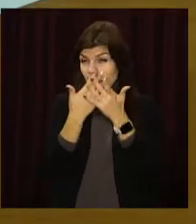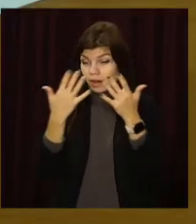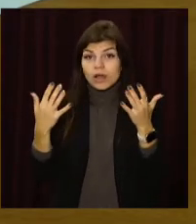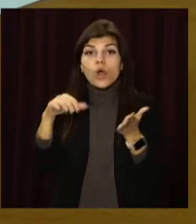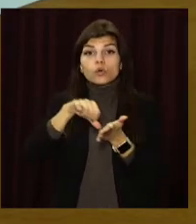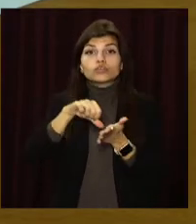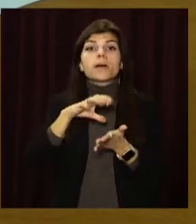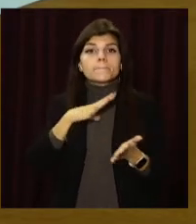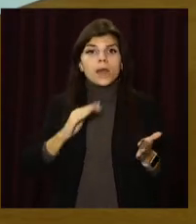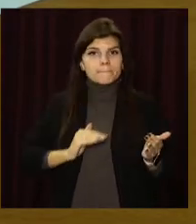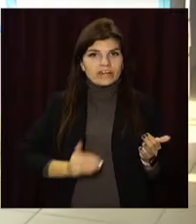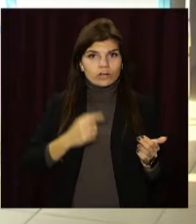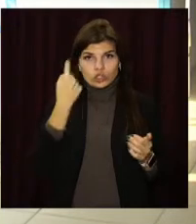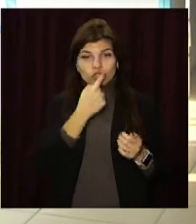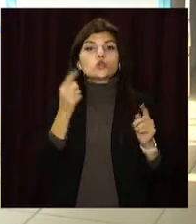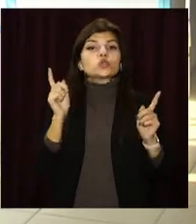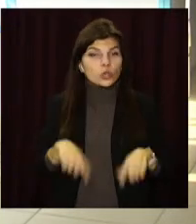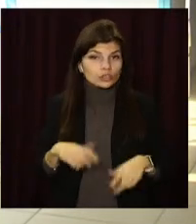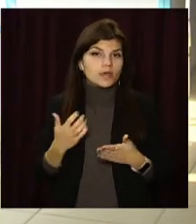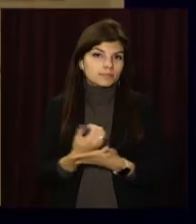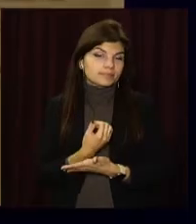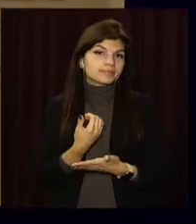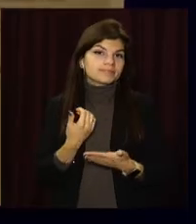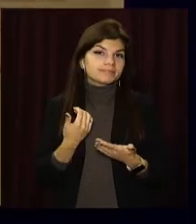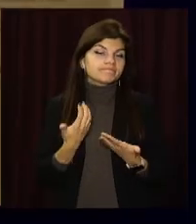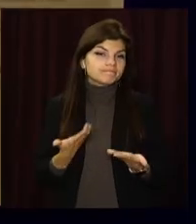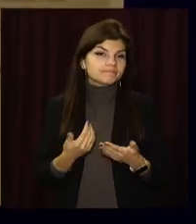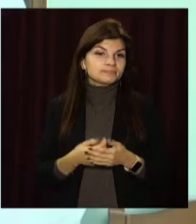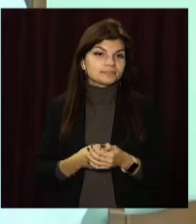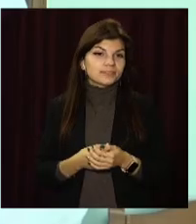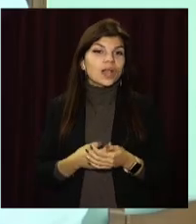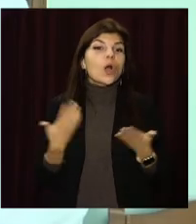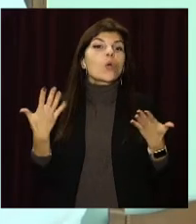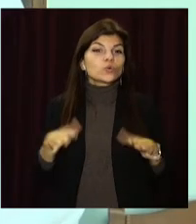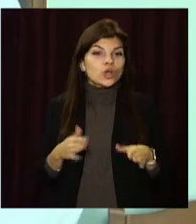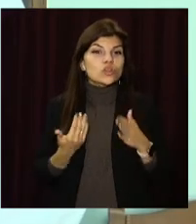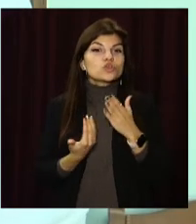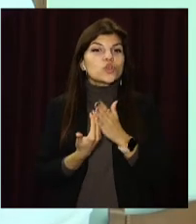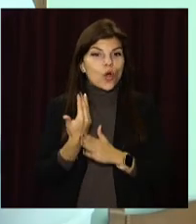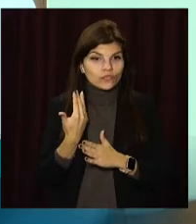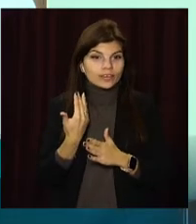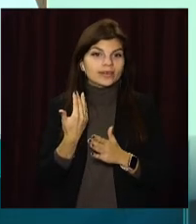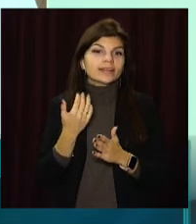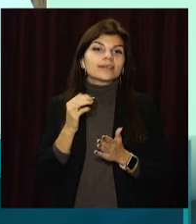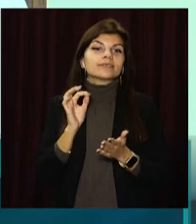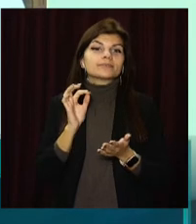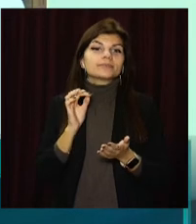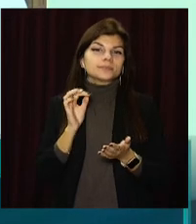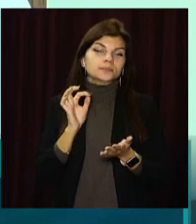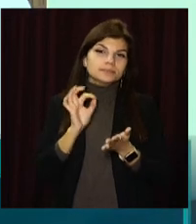учасників були і приватні медзаклади. Вже намітили собі нові заходи.